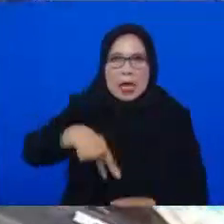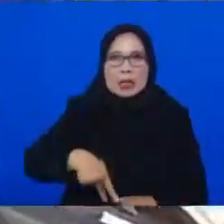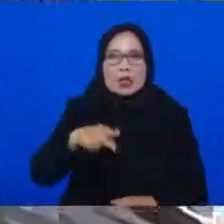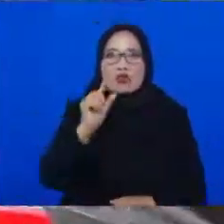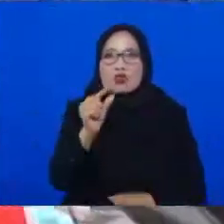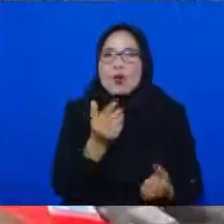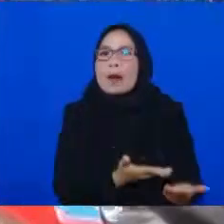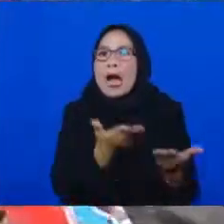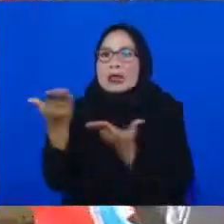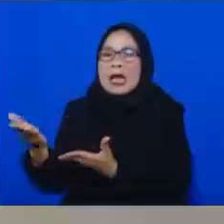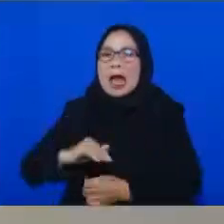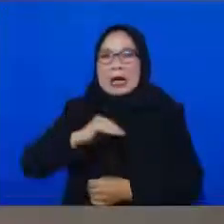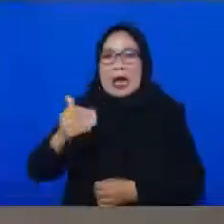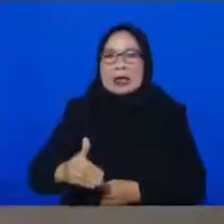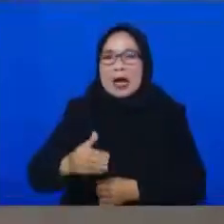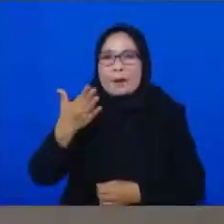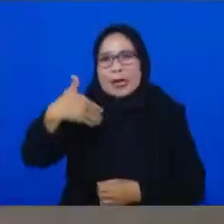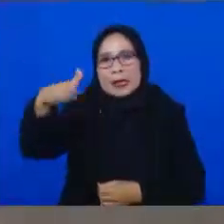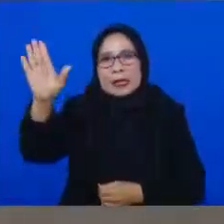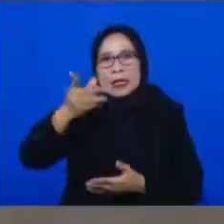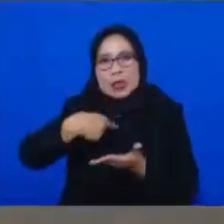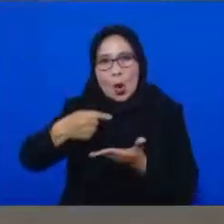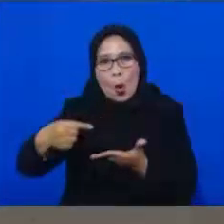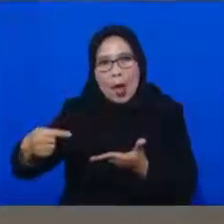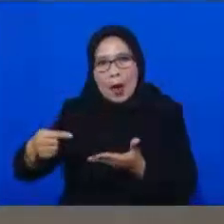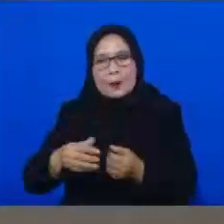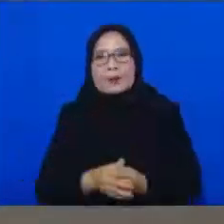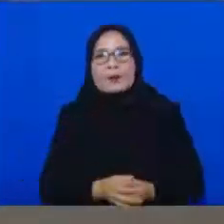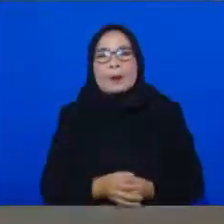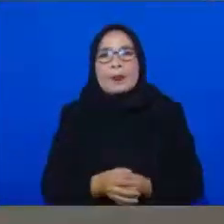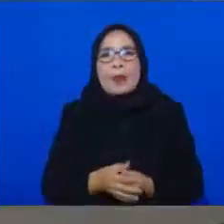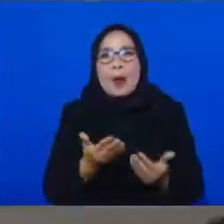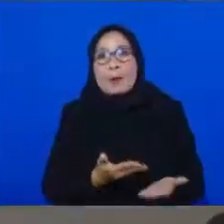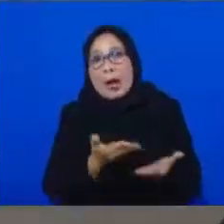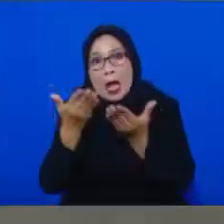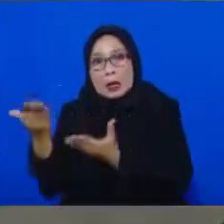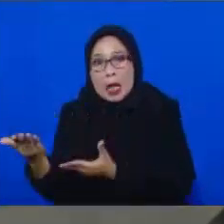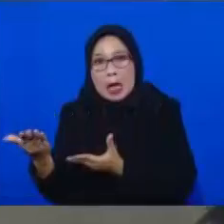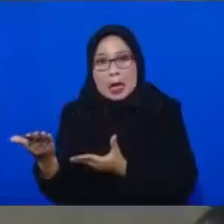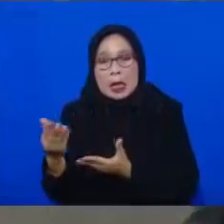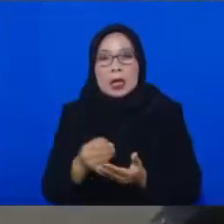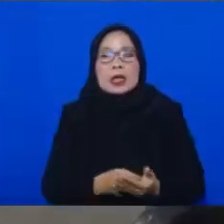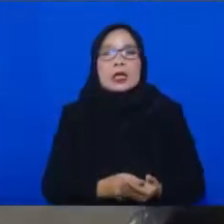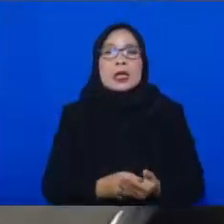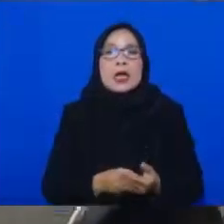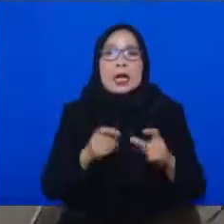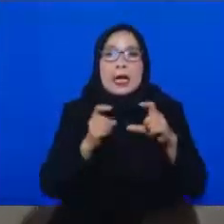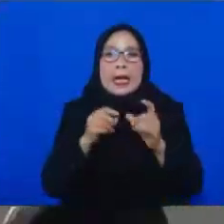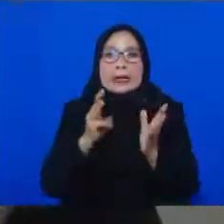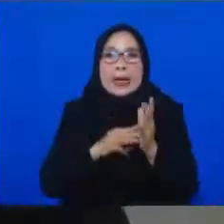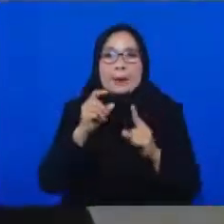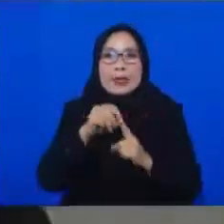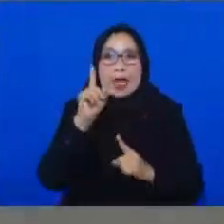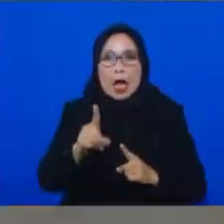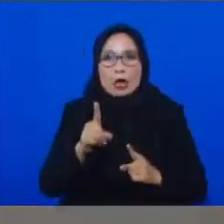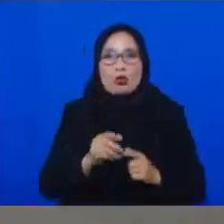ke sekolah. Nya Bu ya. Antar anak ke SMP 1, saya lewat Batu Tulis, Empang. Dari Empang saya langsung